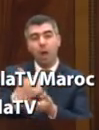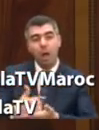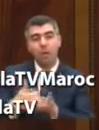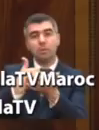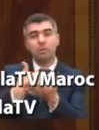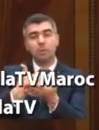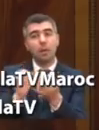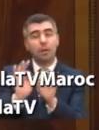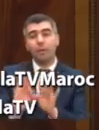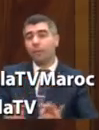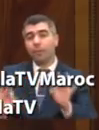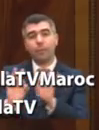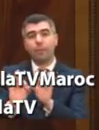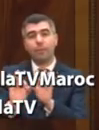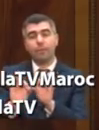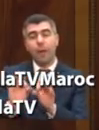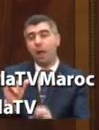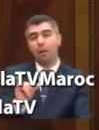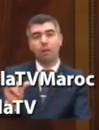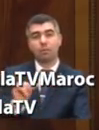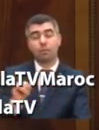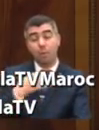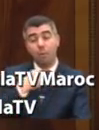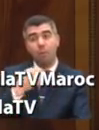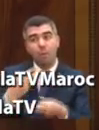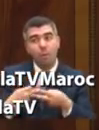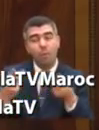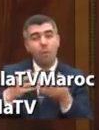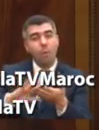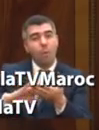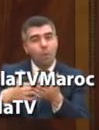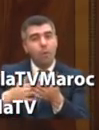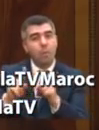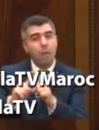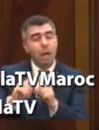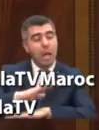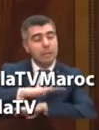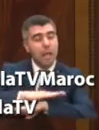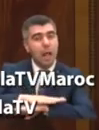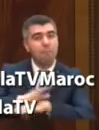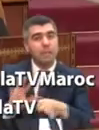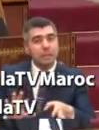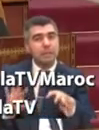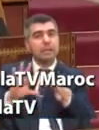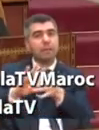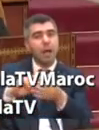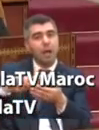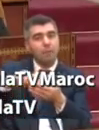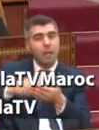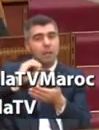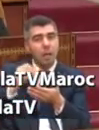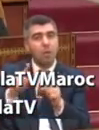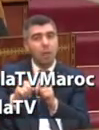والمعتقل الفلسطيني من ممارسات وانتهاكات ضداً على قواعد واتفاقات القانون الدولي الإنساني باعتبار إسرائيل